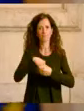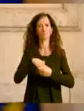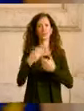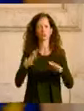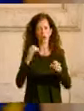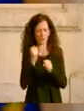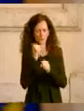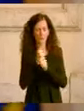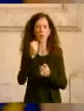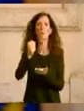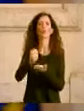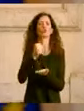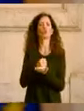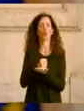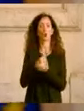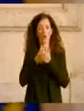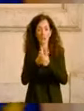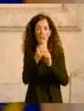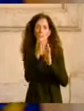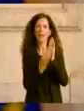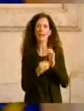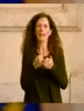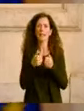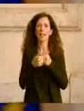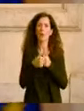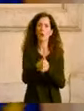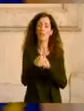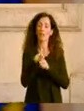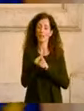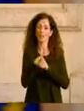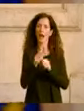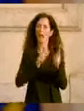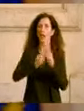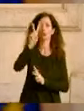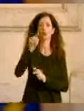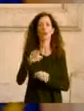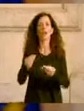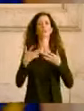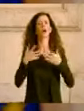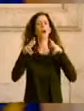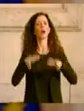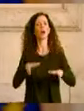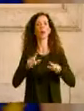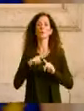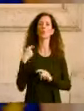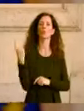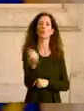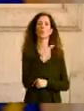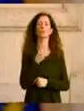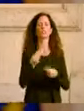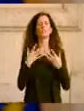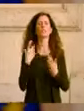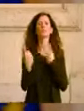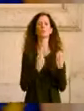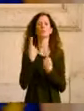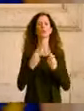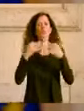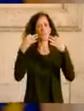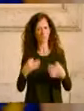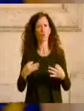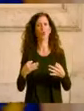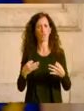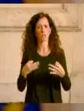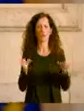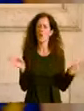che insieme alle linee guida nazionali serviranno a garantire a tutti noi condizioni di sicurezza per tutte le attività